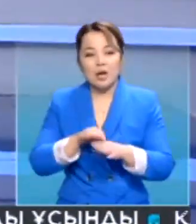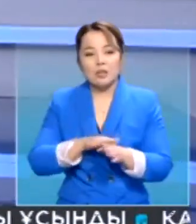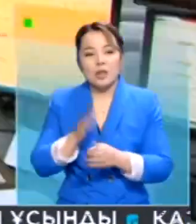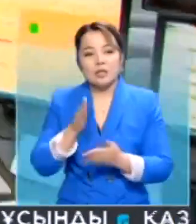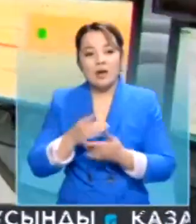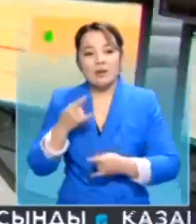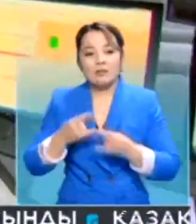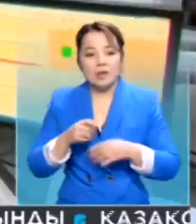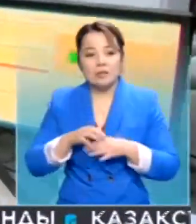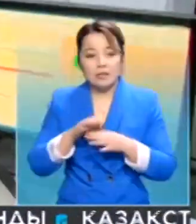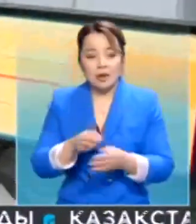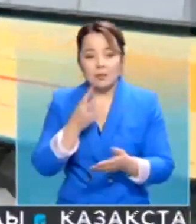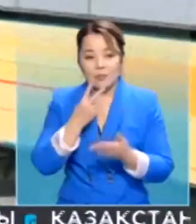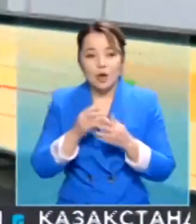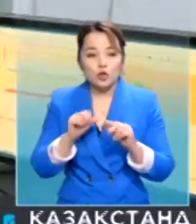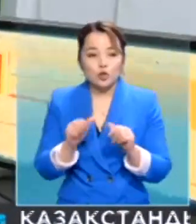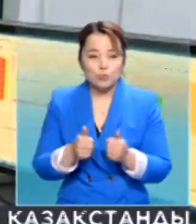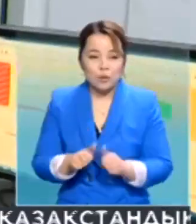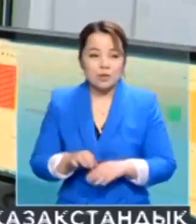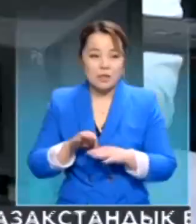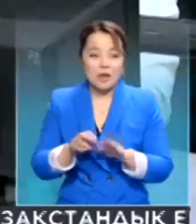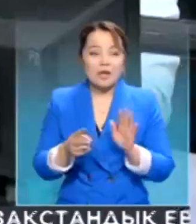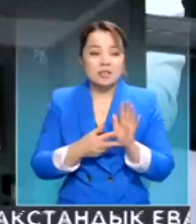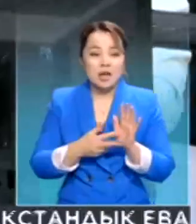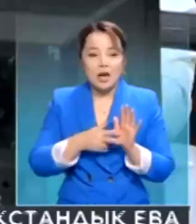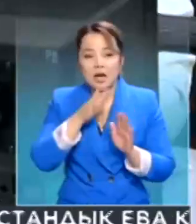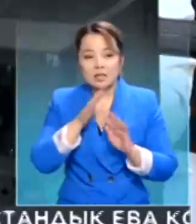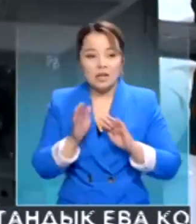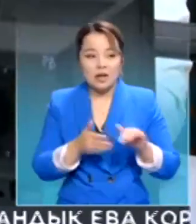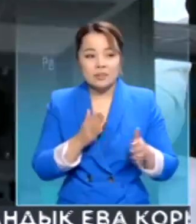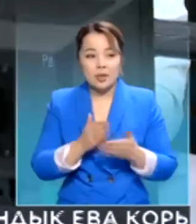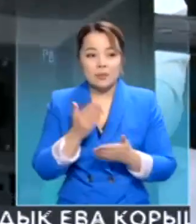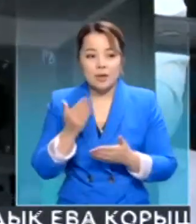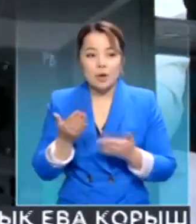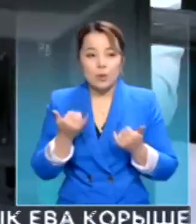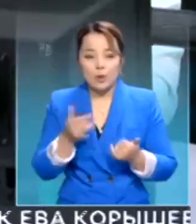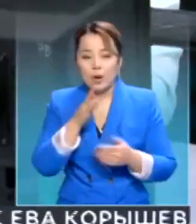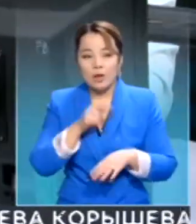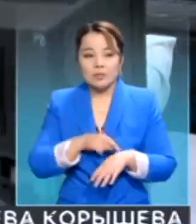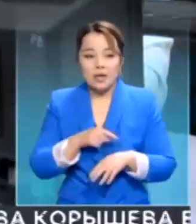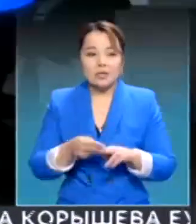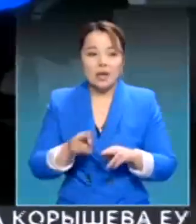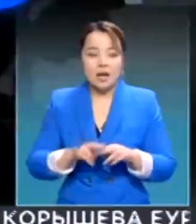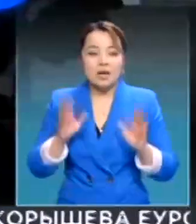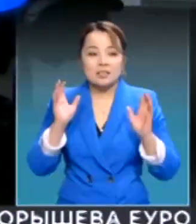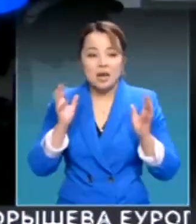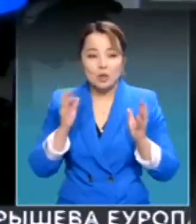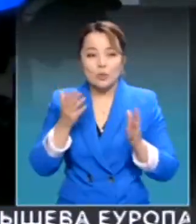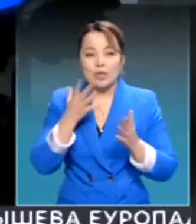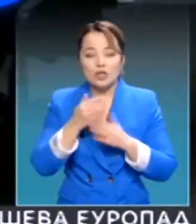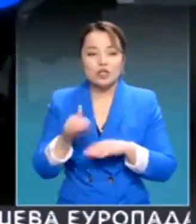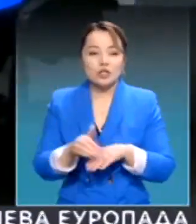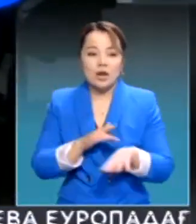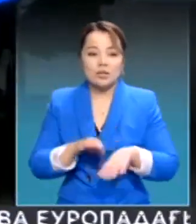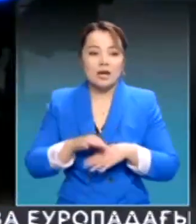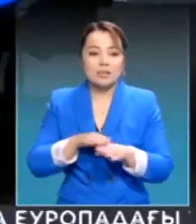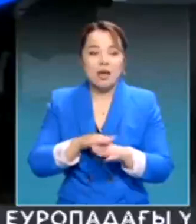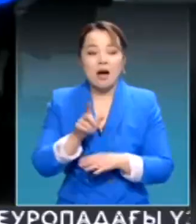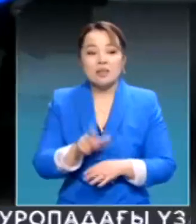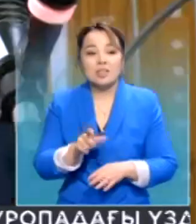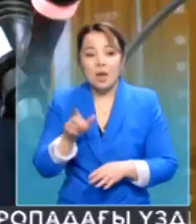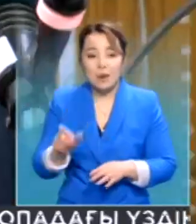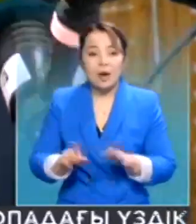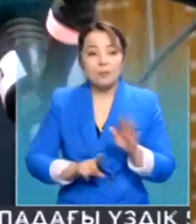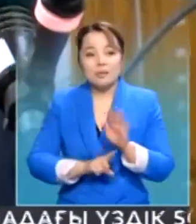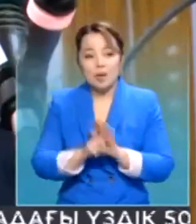орай ұйымдастырылған тікелей эфирдің жүріп жатқанына 8 сағаттан астам. Осы уақытта радио студиясына жақсылық жасап алғысқа бөлінген